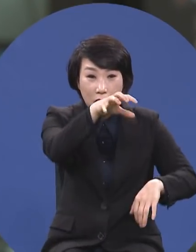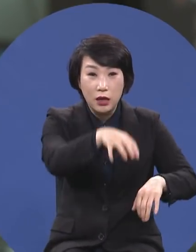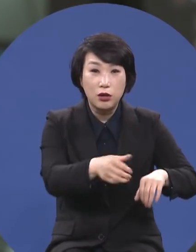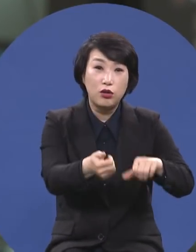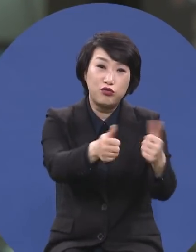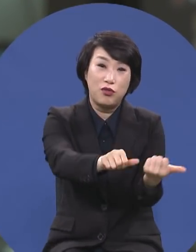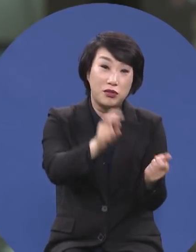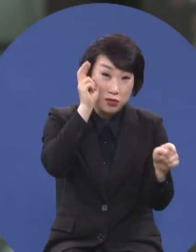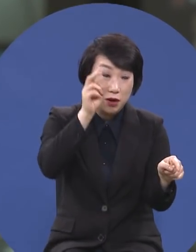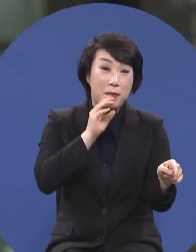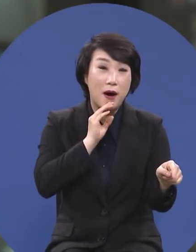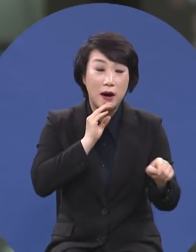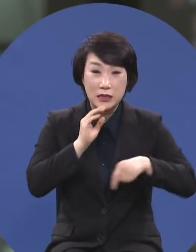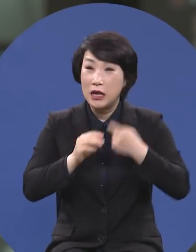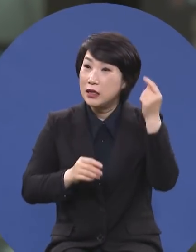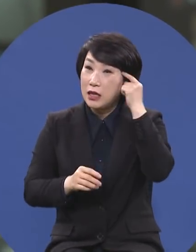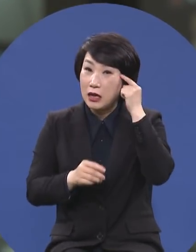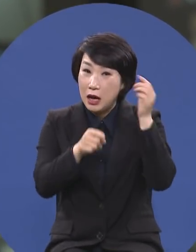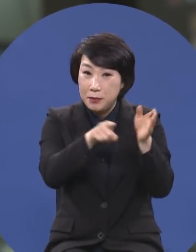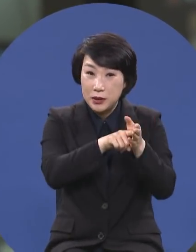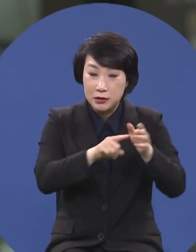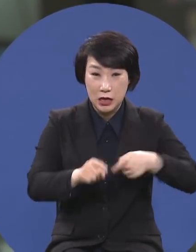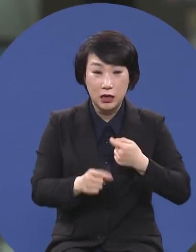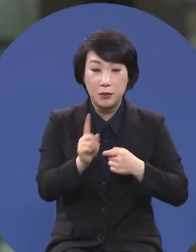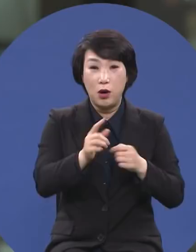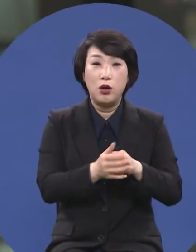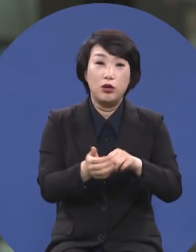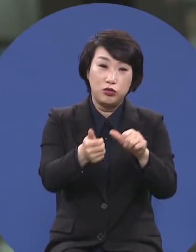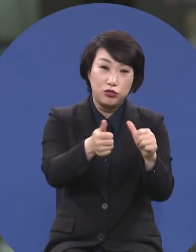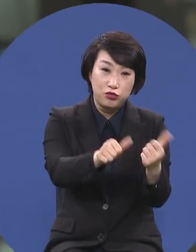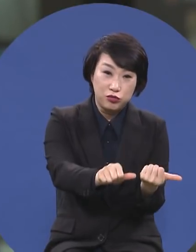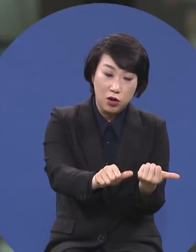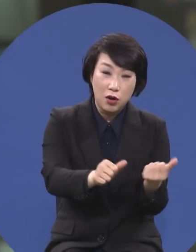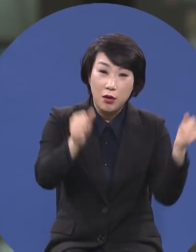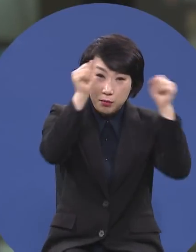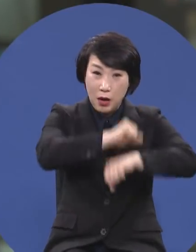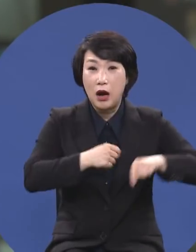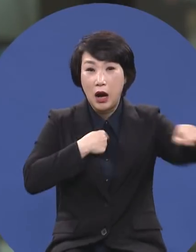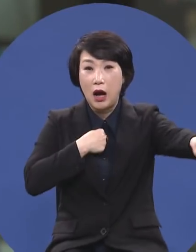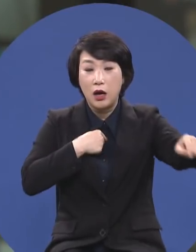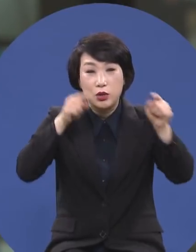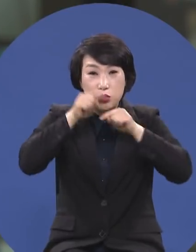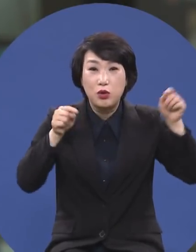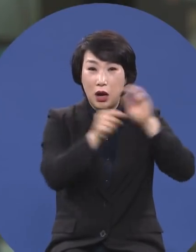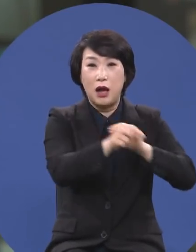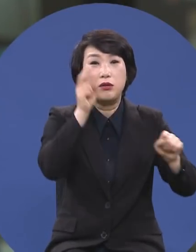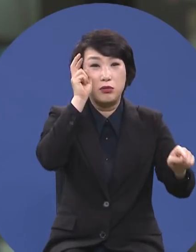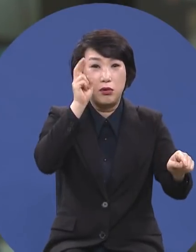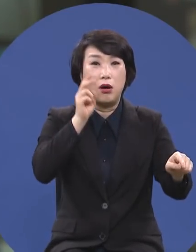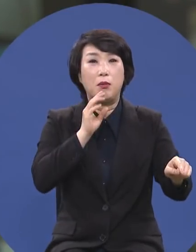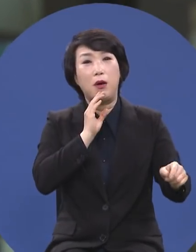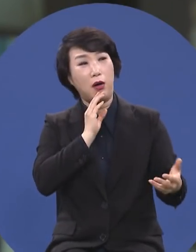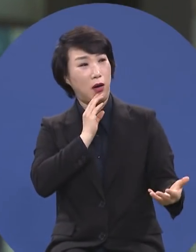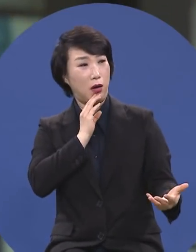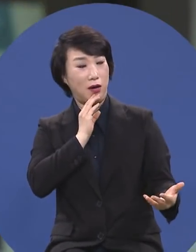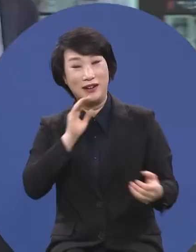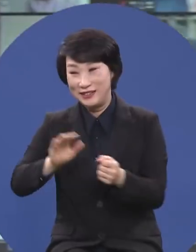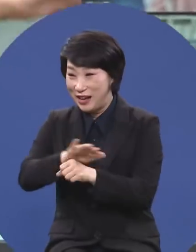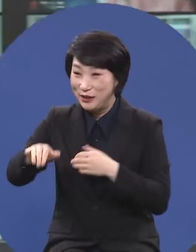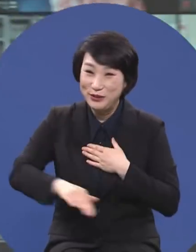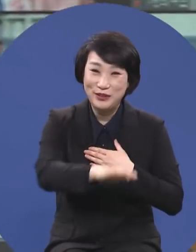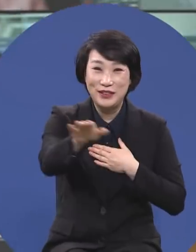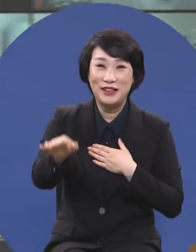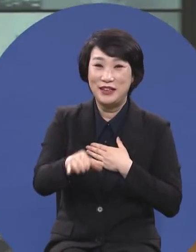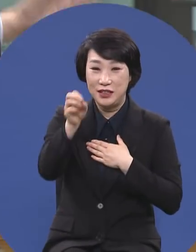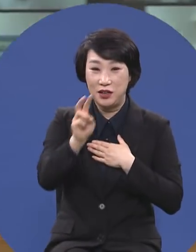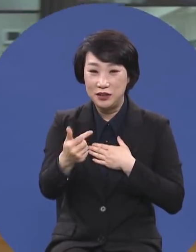되고 자기 신념으로 자기를 죽여 자기를 멸망시키는 지옥밖에 더 있겠느냐. 사랑하는